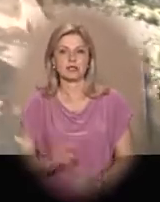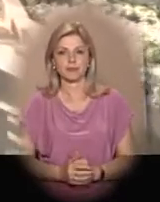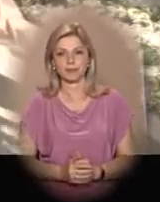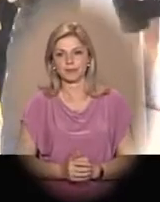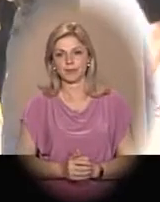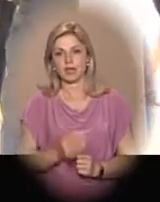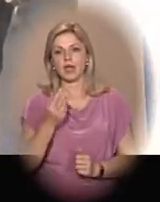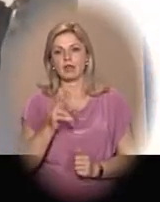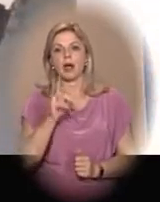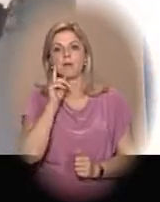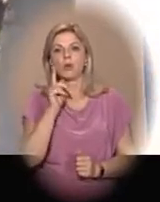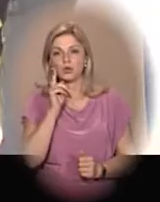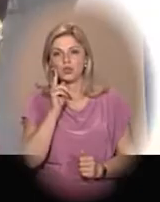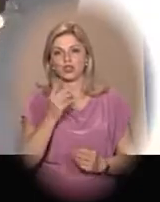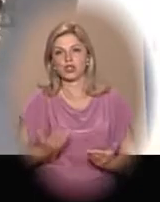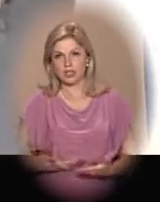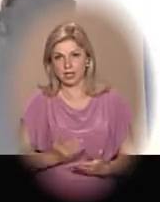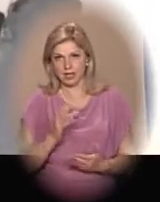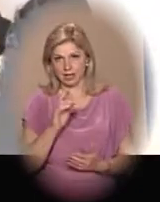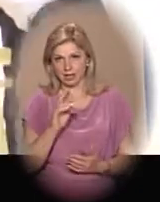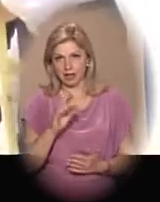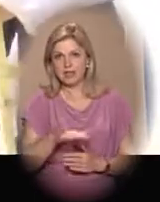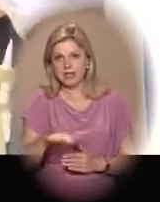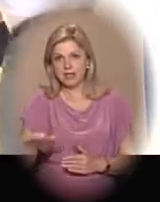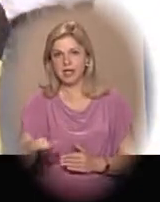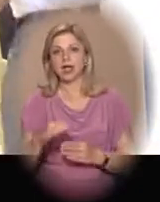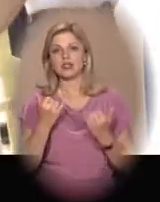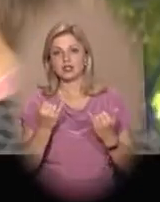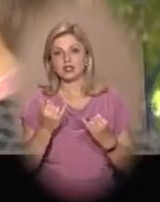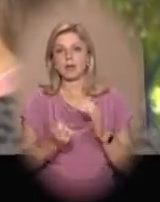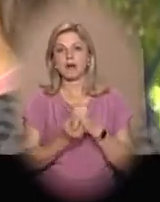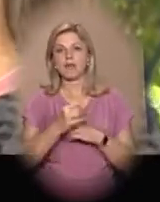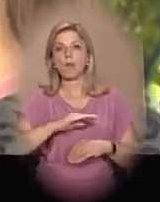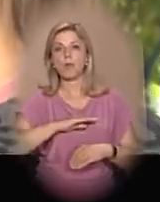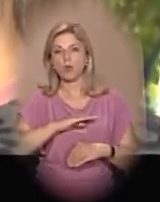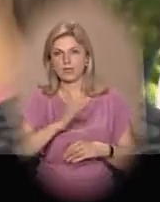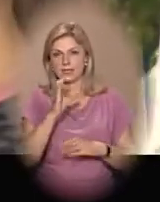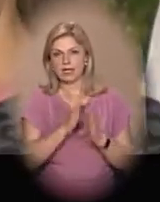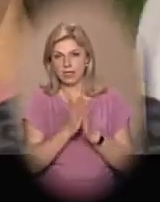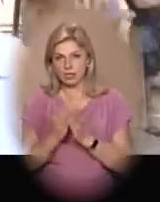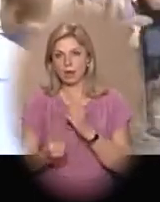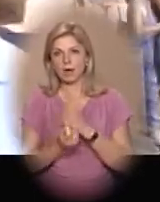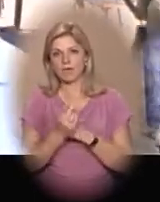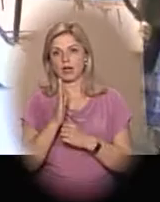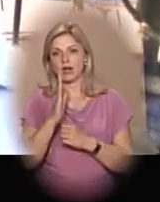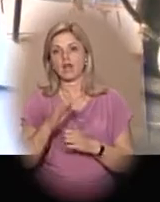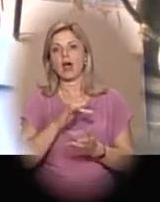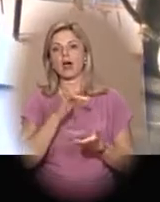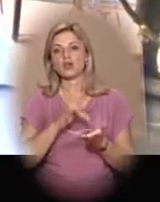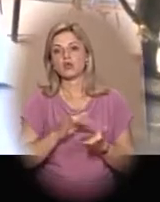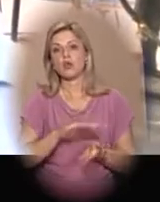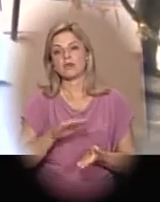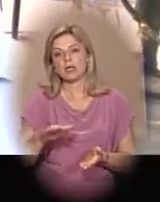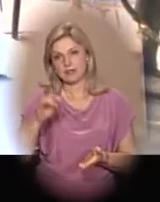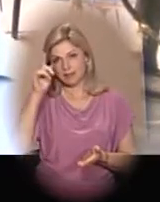Буккросинги для молодших жителів Миколаєва. Тепер поличка для обміну книжками з'явилися у дитячому містечку Казка. Казка – це парк. Да?